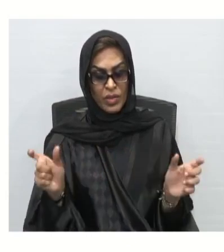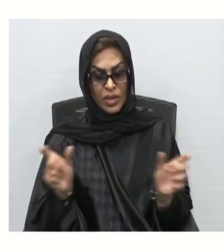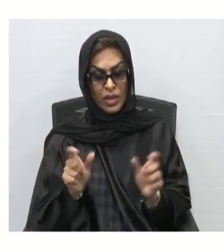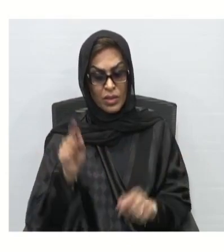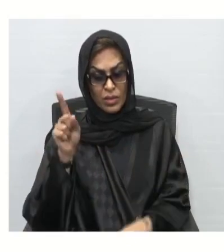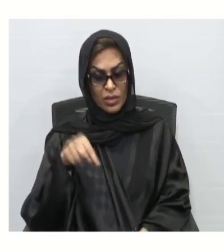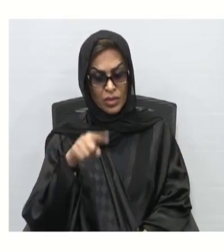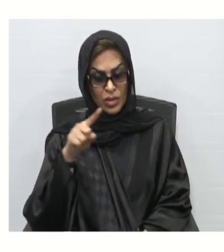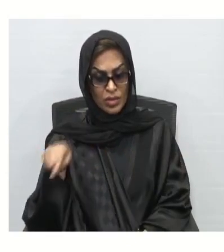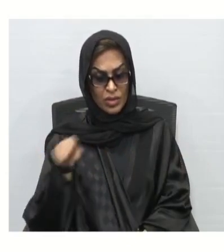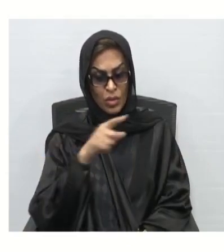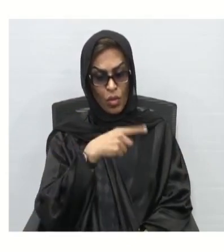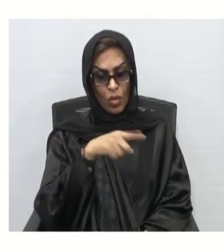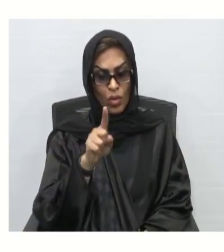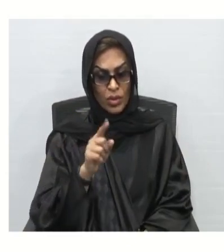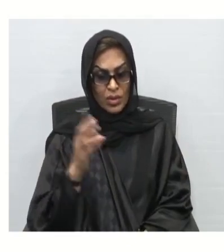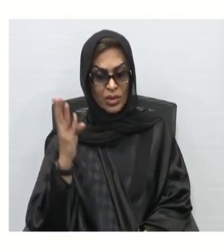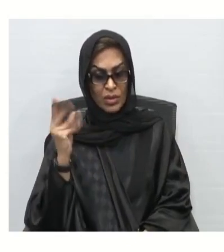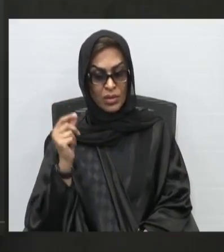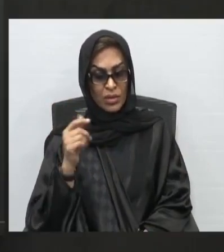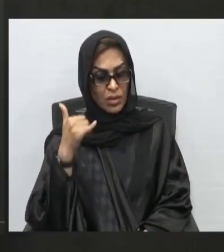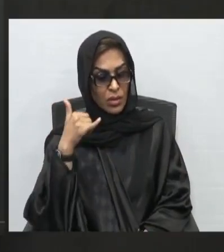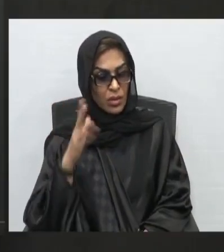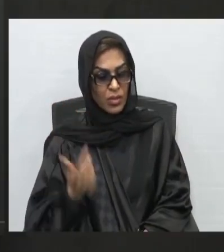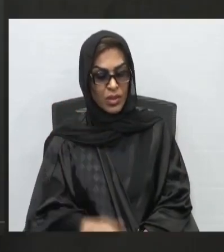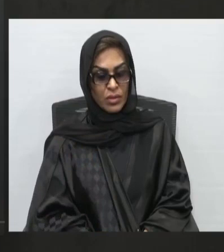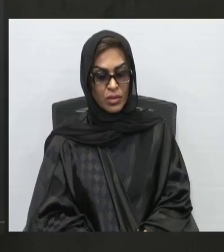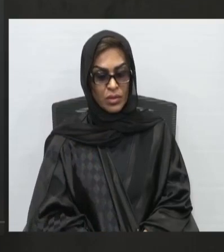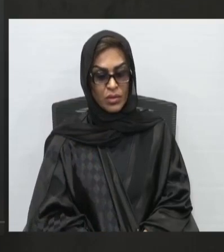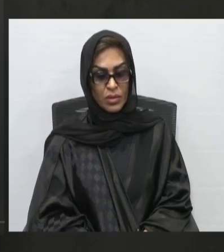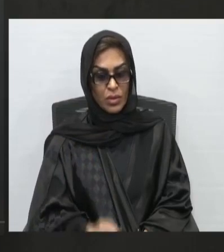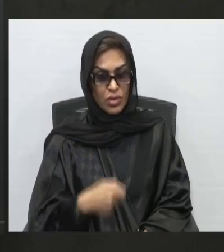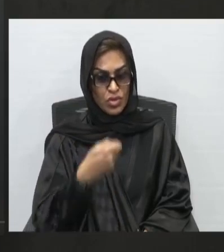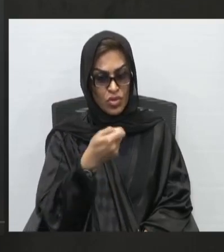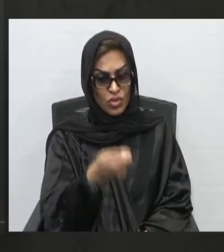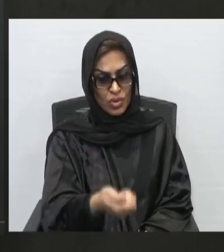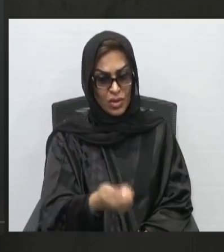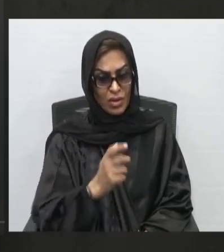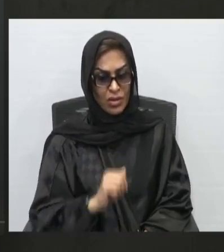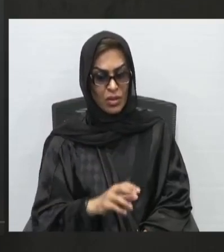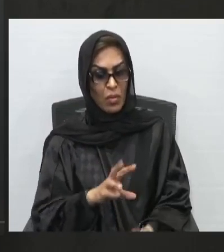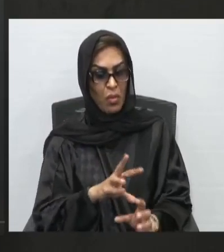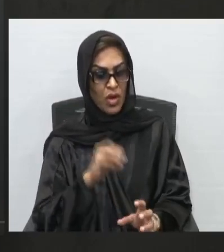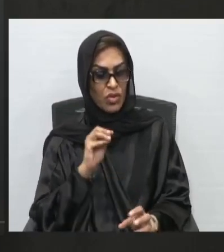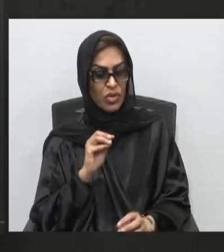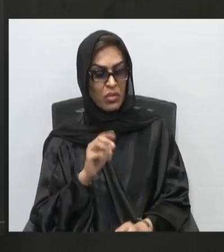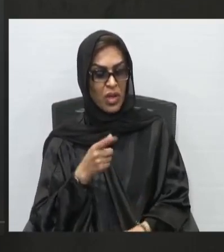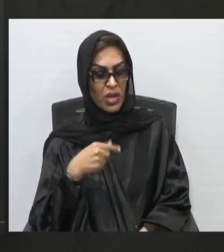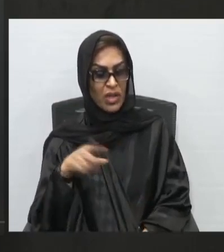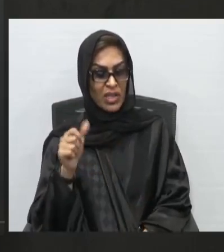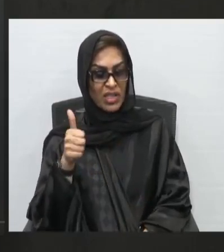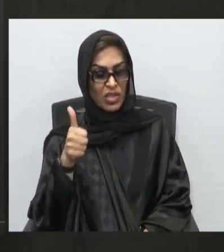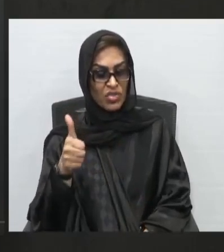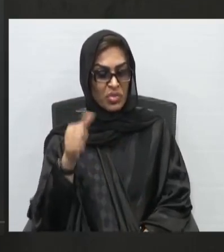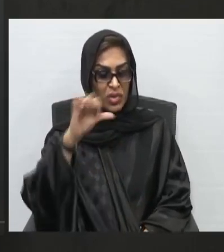ايجابيات وسلبيات الشراء الرقمي تذكر اي سلعه قمت بشرائها ما الايجابيات كانت لديك